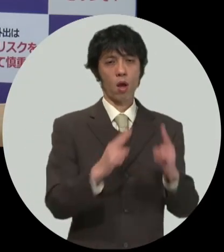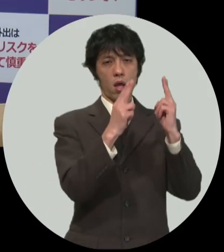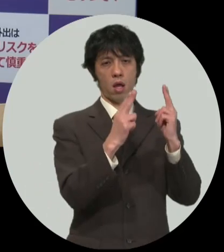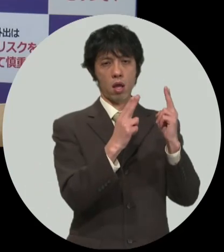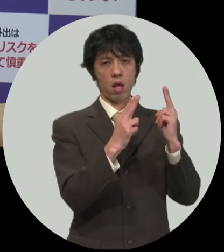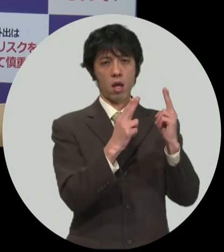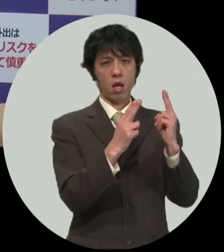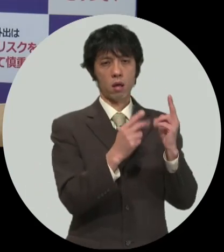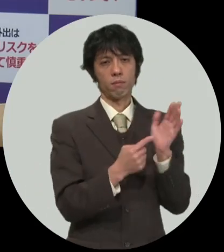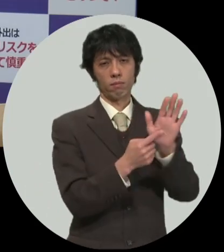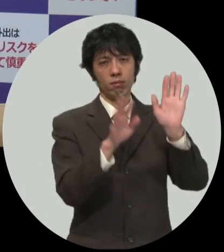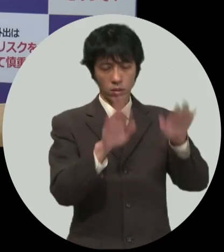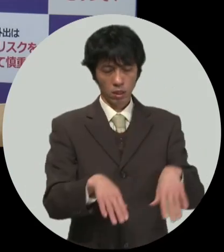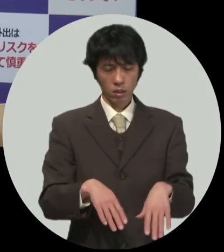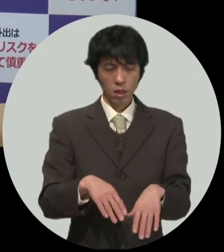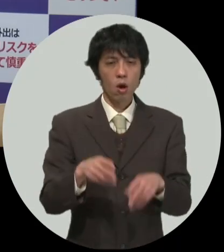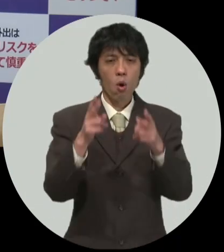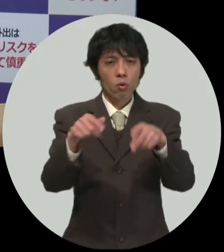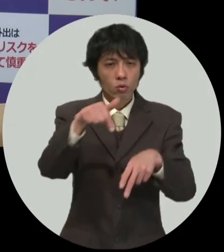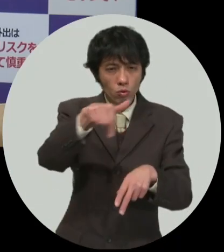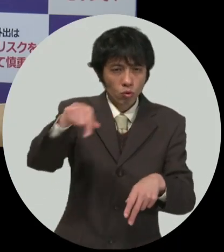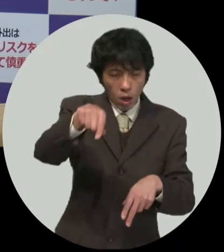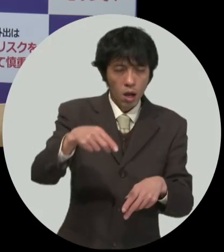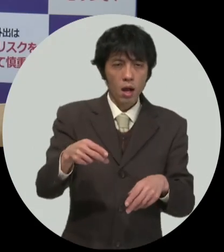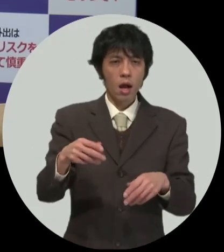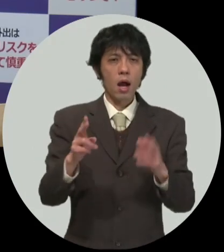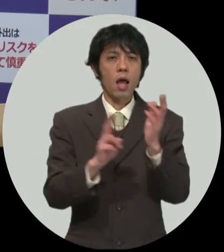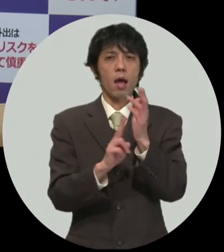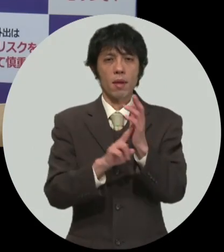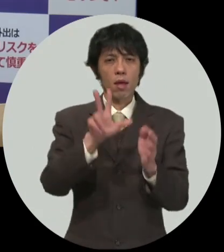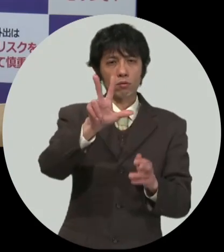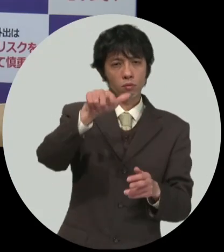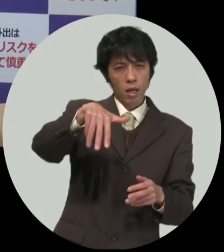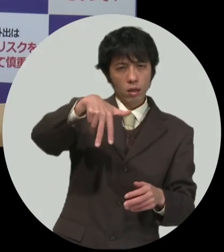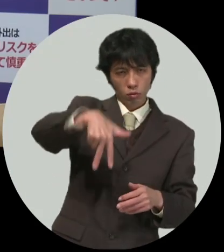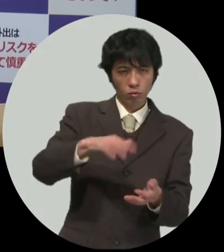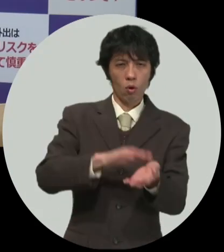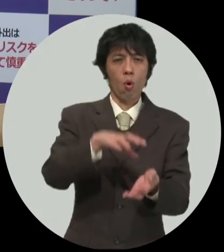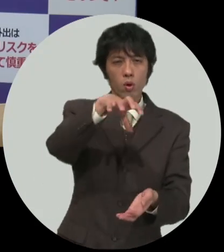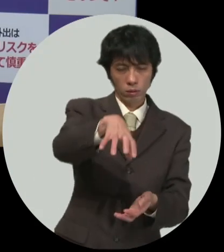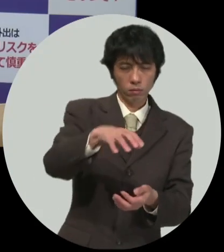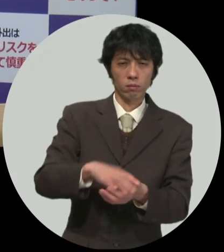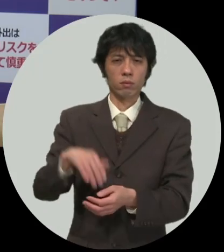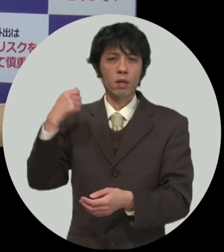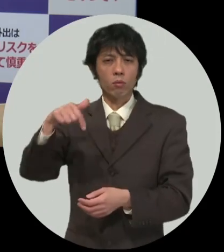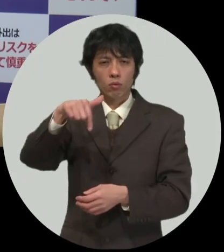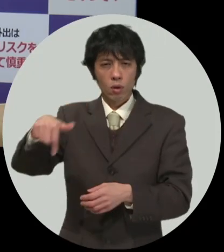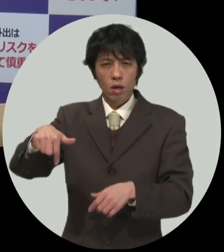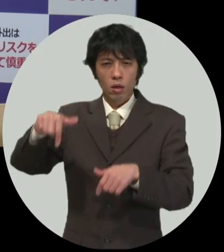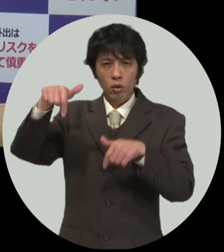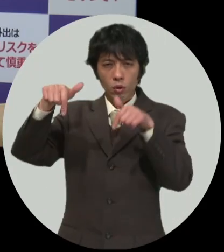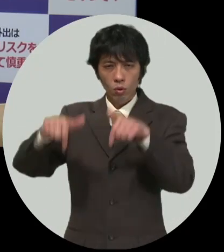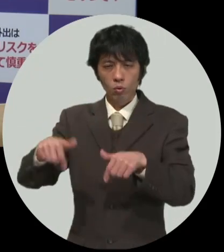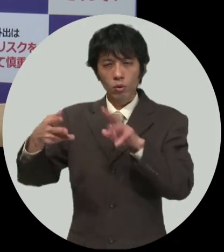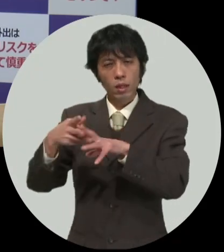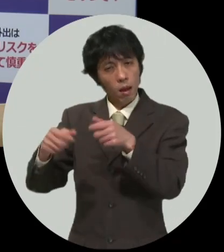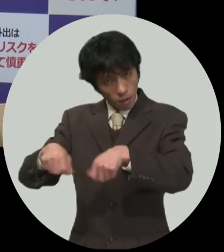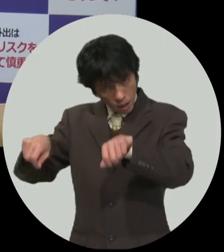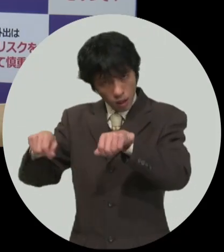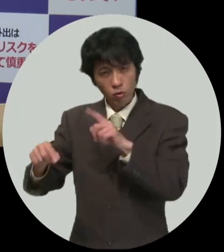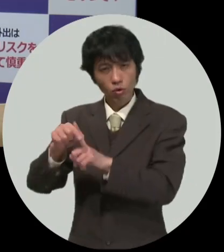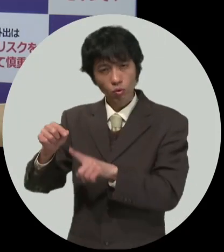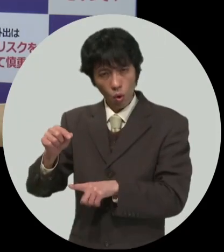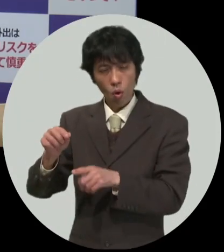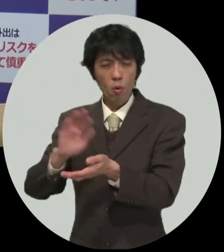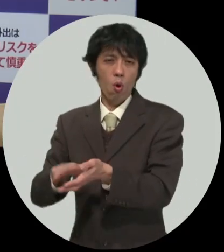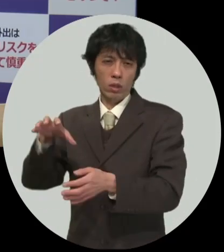南部にといったのを綾部ルネス病院会場と京都田辺中央病院会場の2カ所をその北部南部の会場